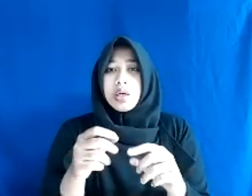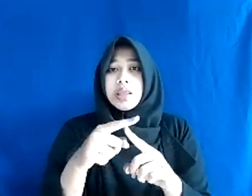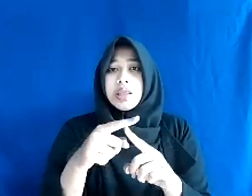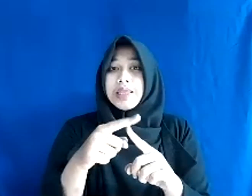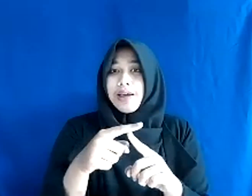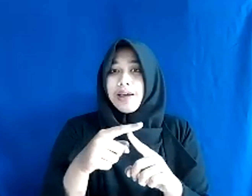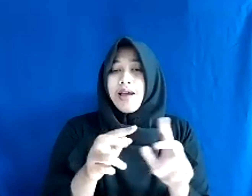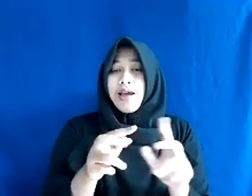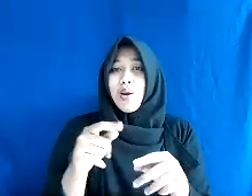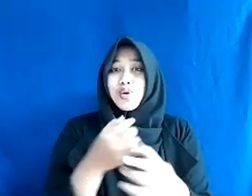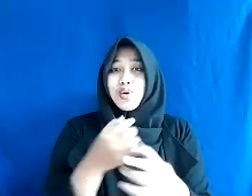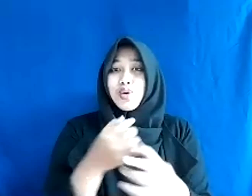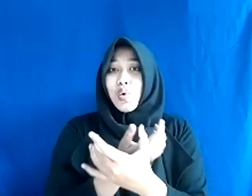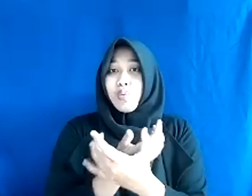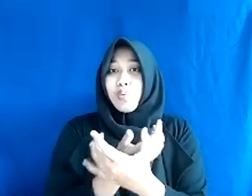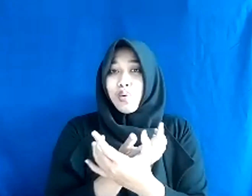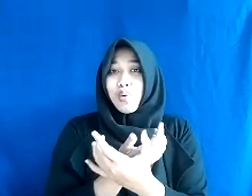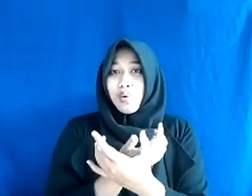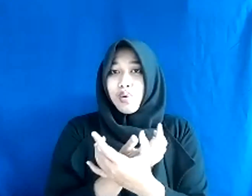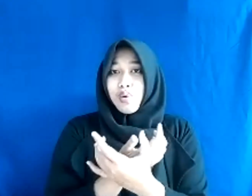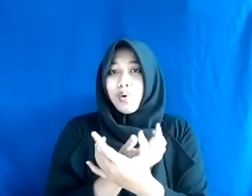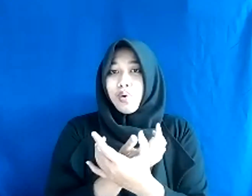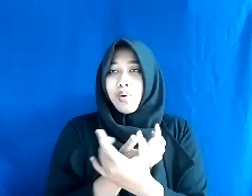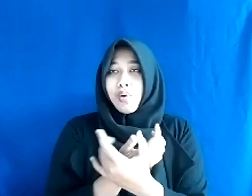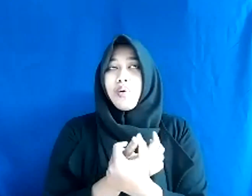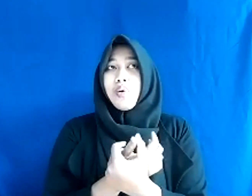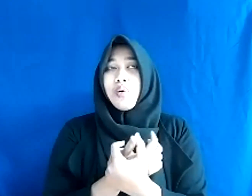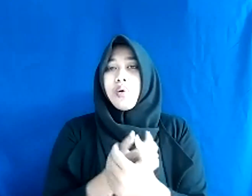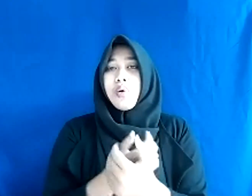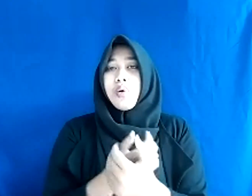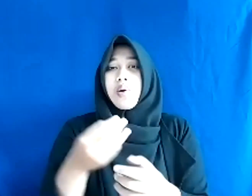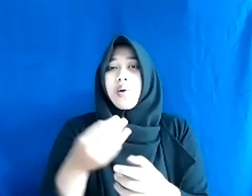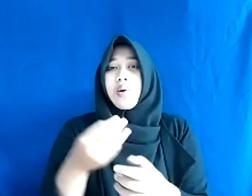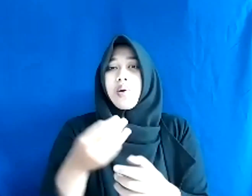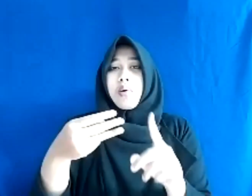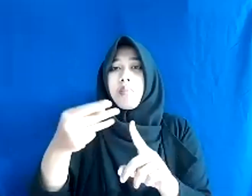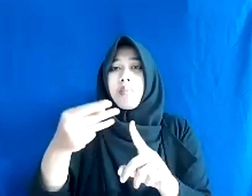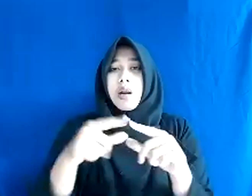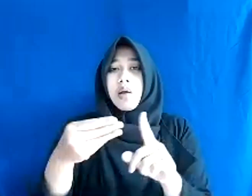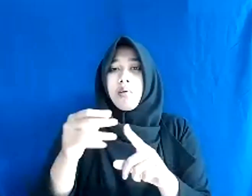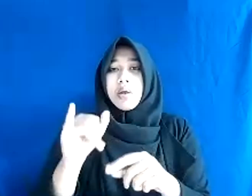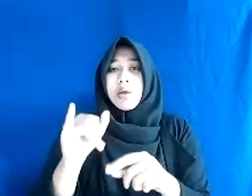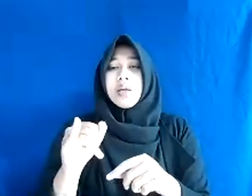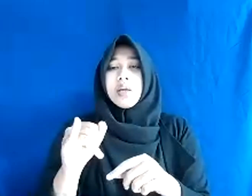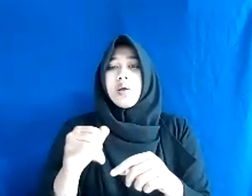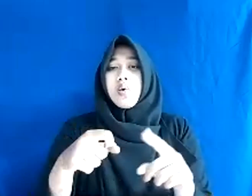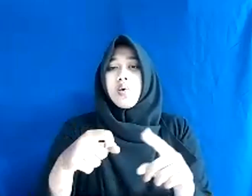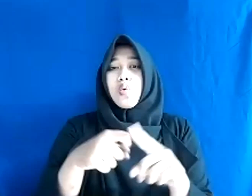wilayah DIY itu kan ada bela beli Kulon Progo gitu. Kita sedang diajari untuk membeli bahan dari lingkungan kita sendiri.